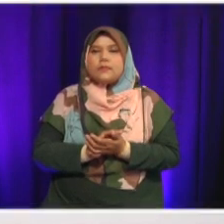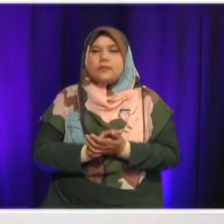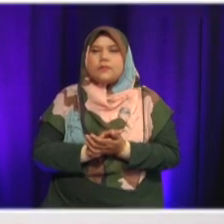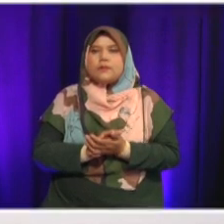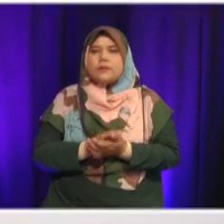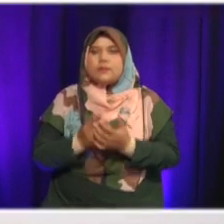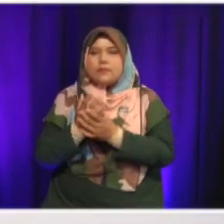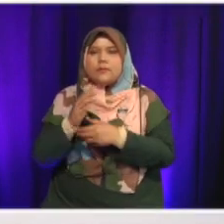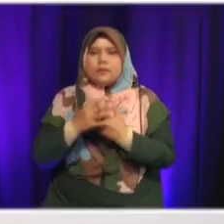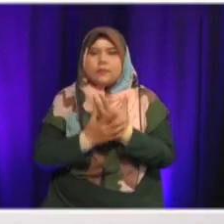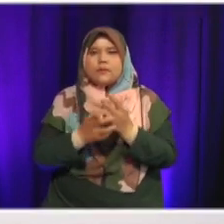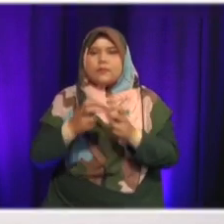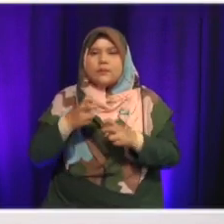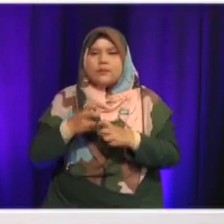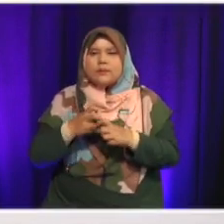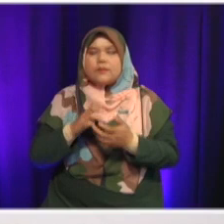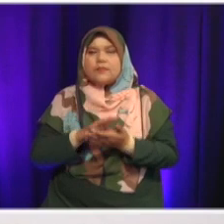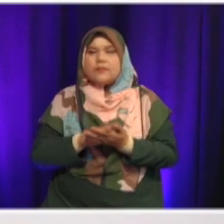susah sekali